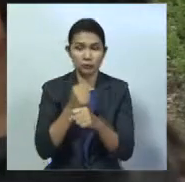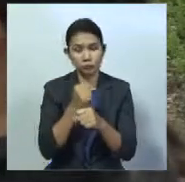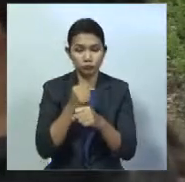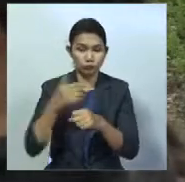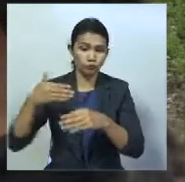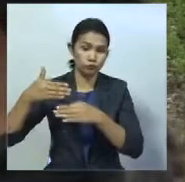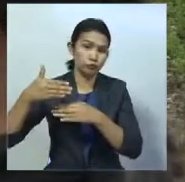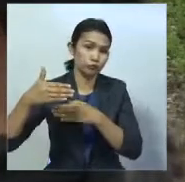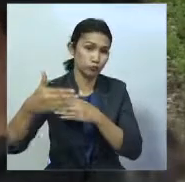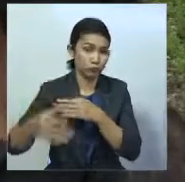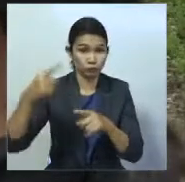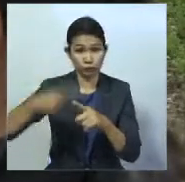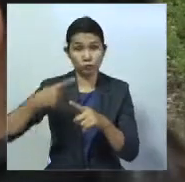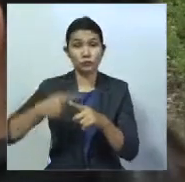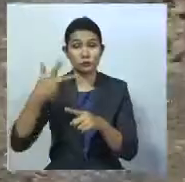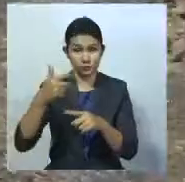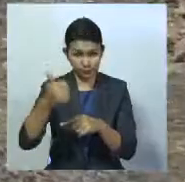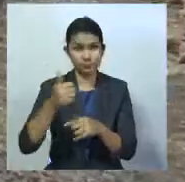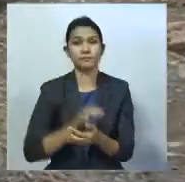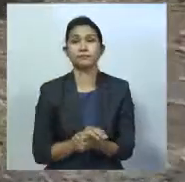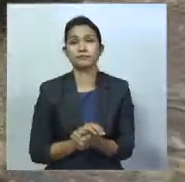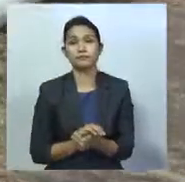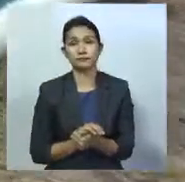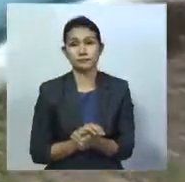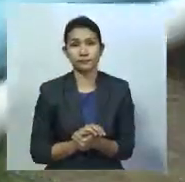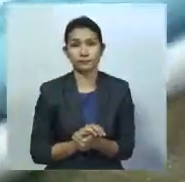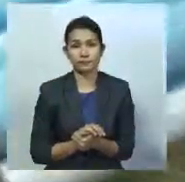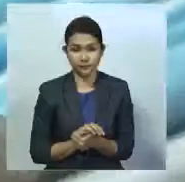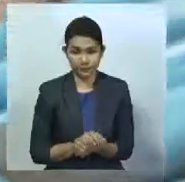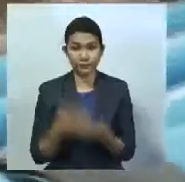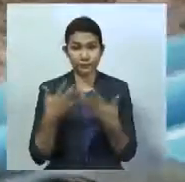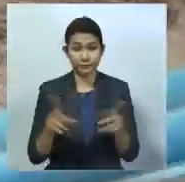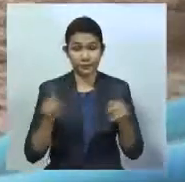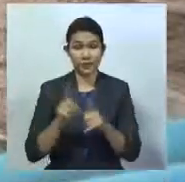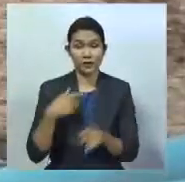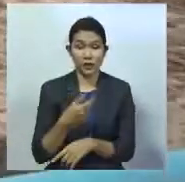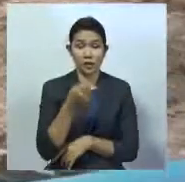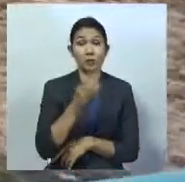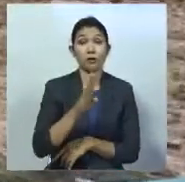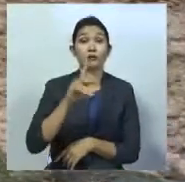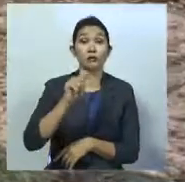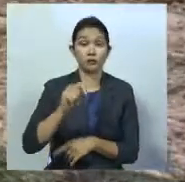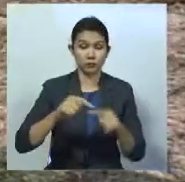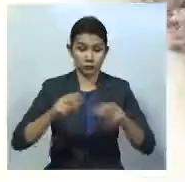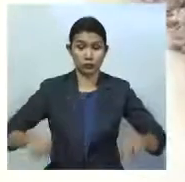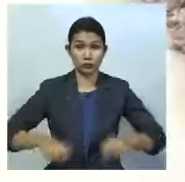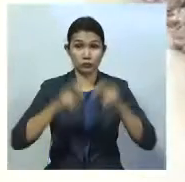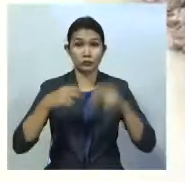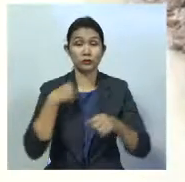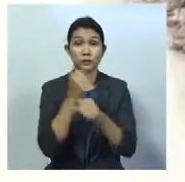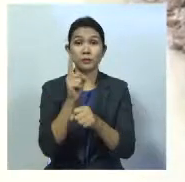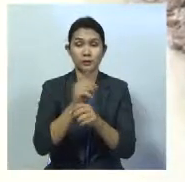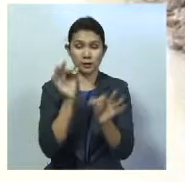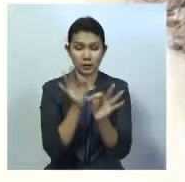ไปอีก3เดือนข้างหน้านะครับ นอกจากนี้องค์การบริหารส่วนจังหวัดสุรินทร์ได้เร่งดำเนินการทำธนาคารน้